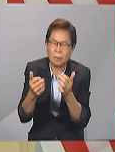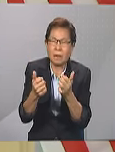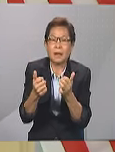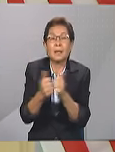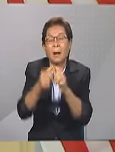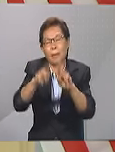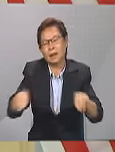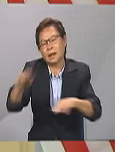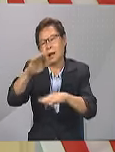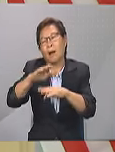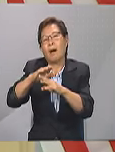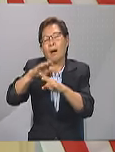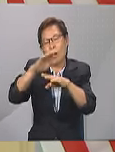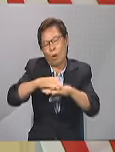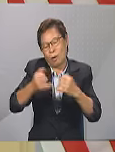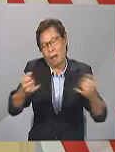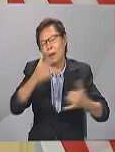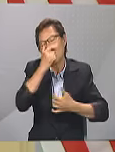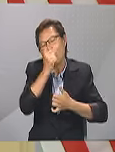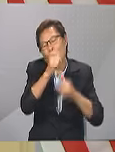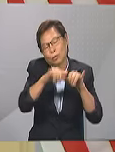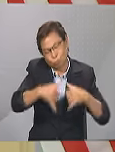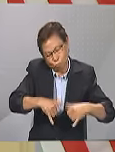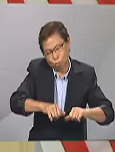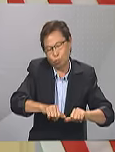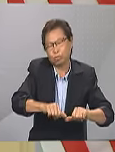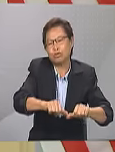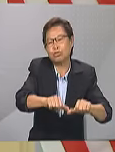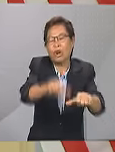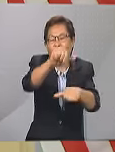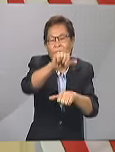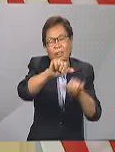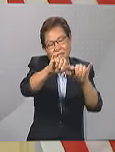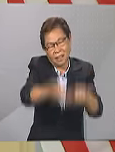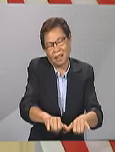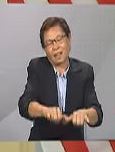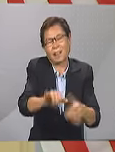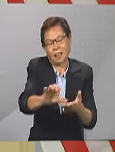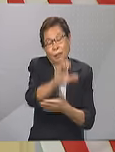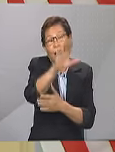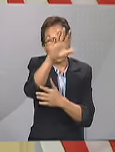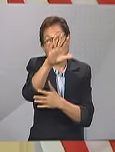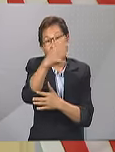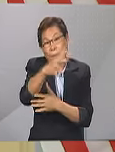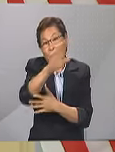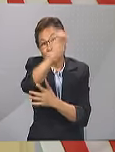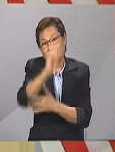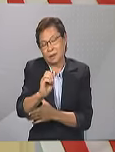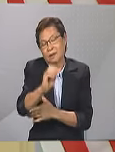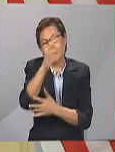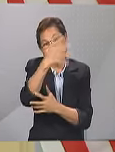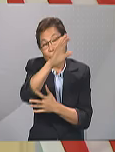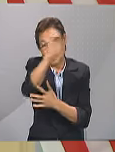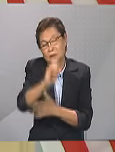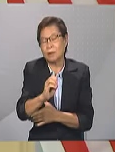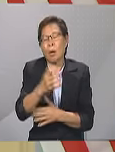online Jadi mereka berminat untuk Terus tinggal di queenpools terdapat 15100 pelajar yang